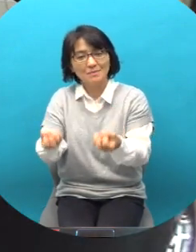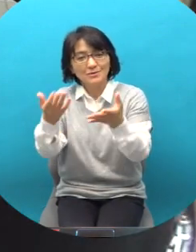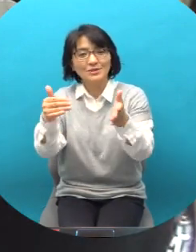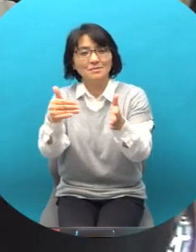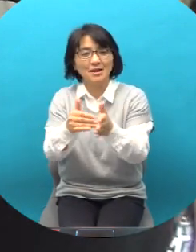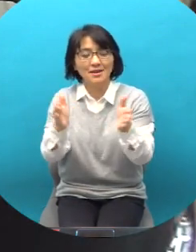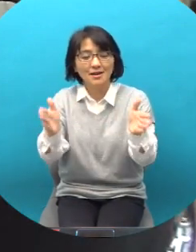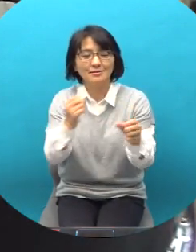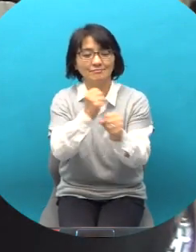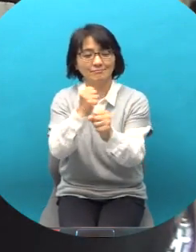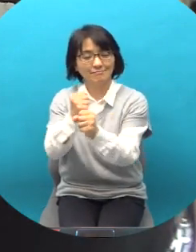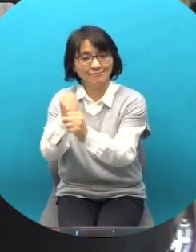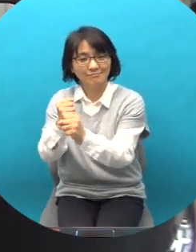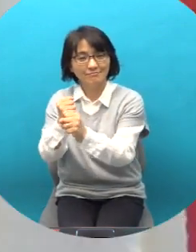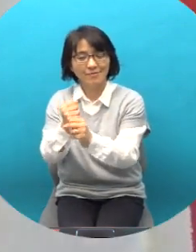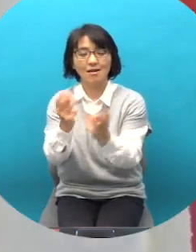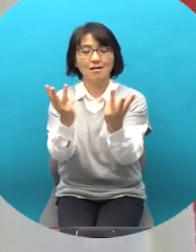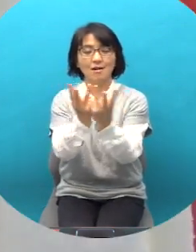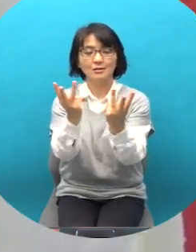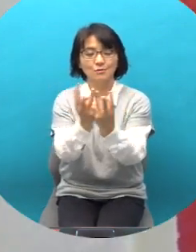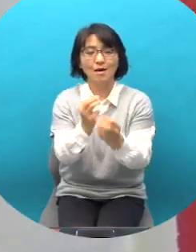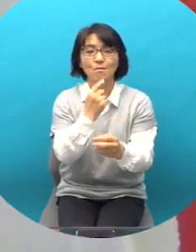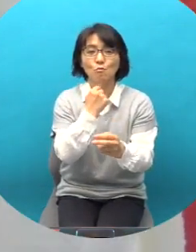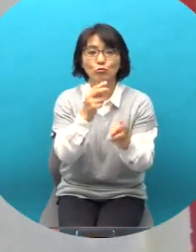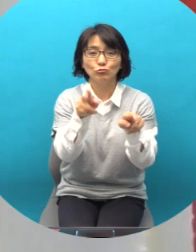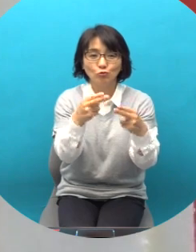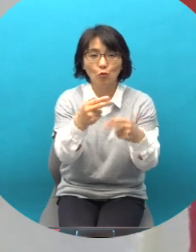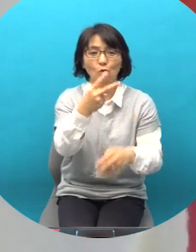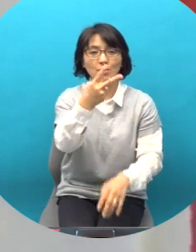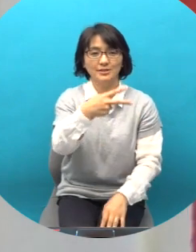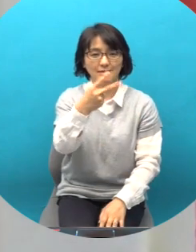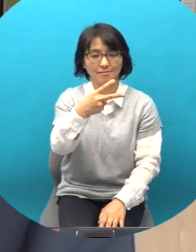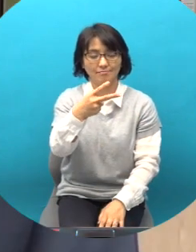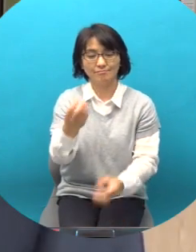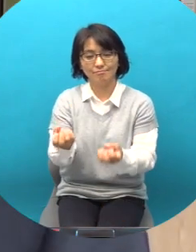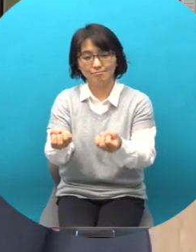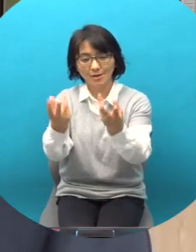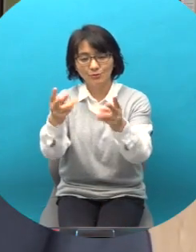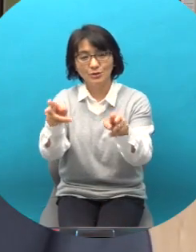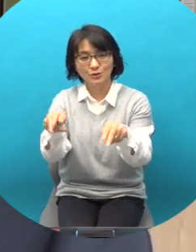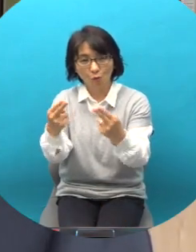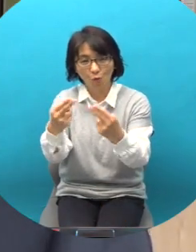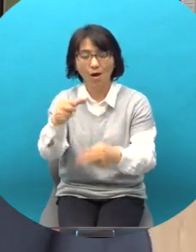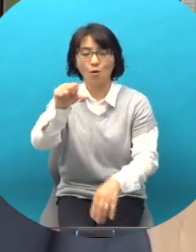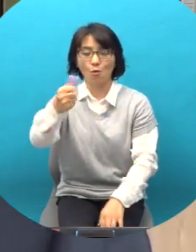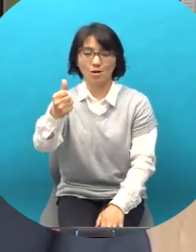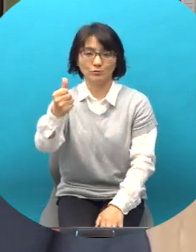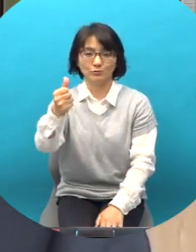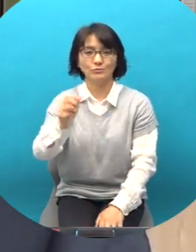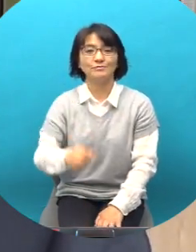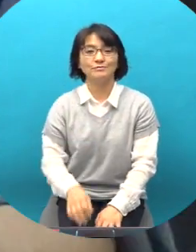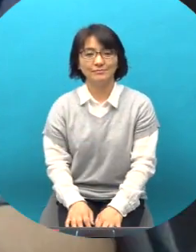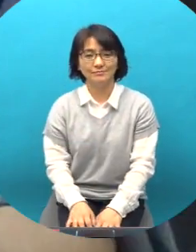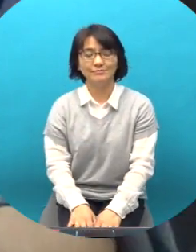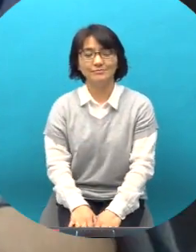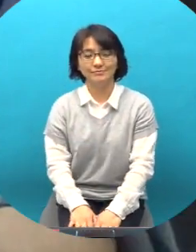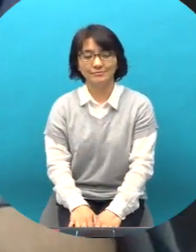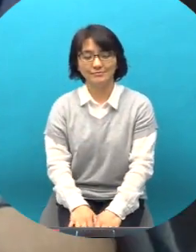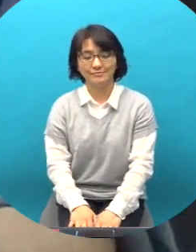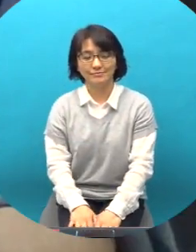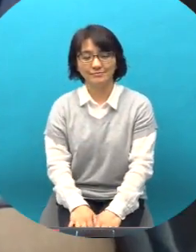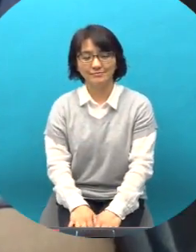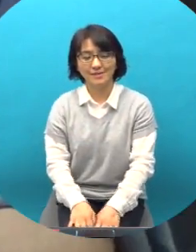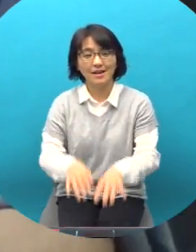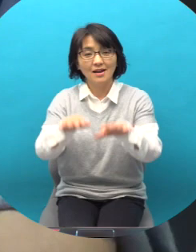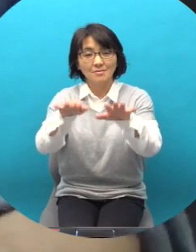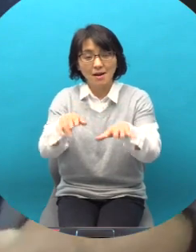でです。数は盆提灯約2000個ぐらい、それから祭り提灯は500個ぐらい作っております。